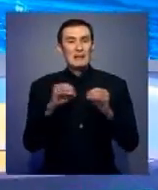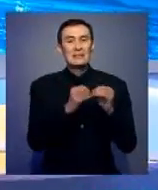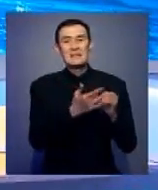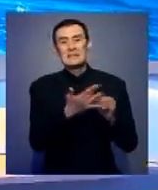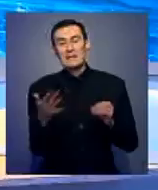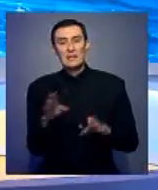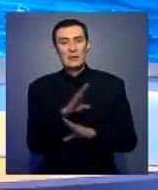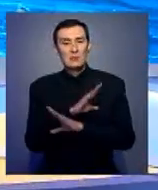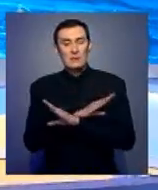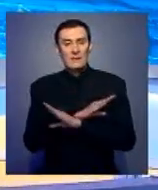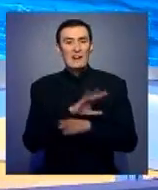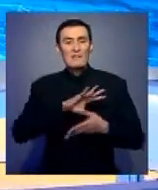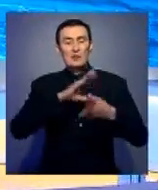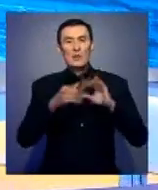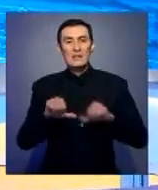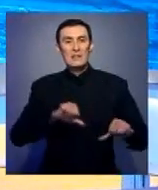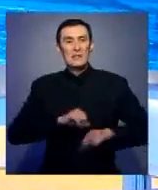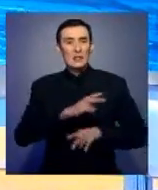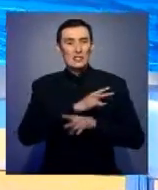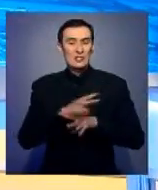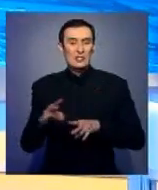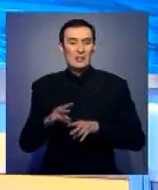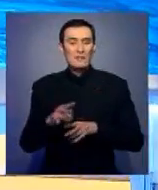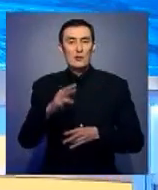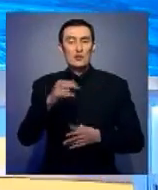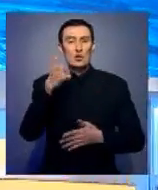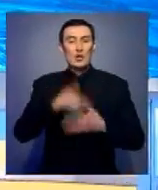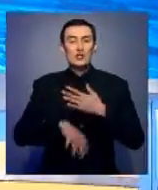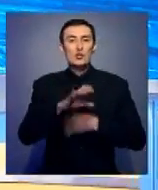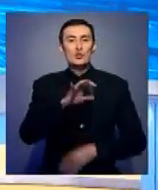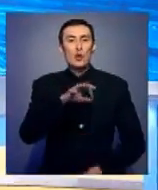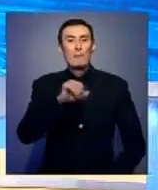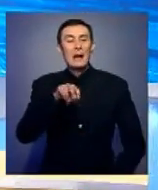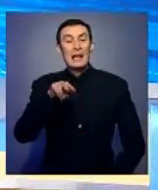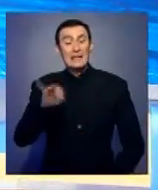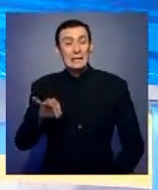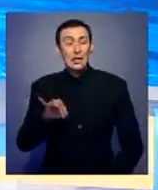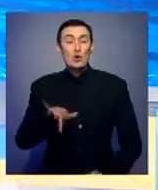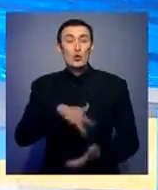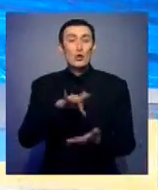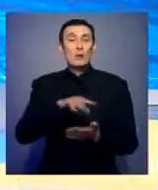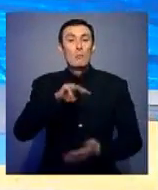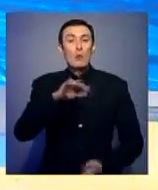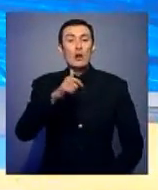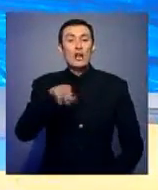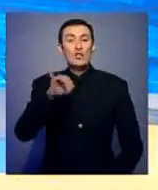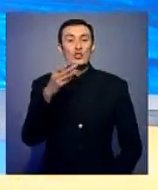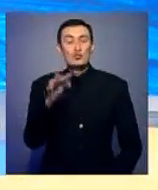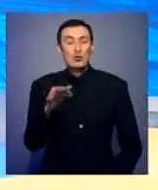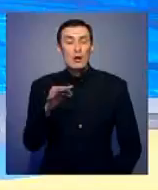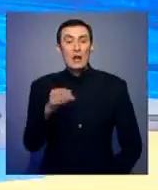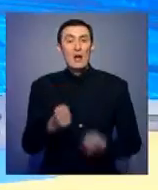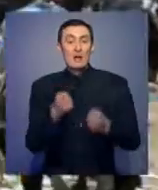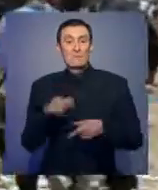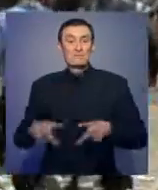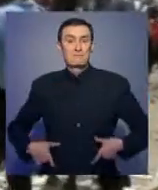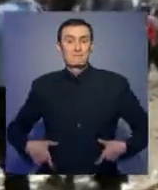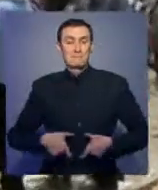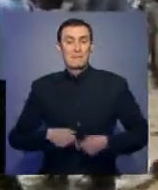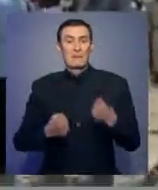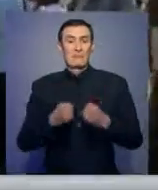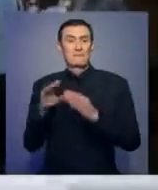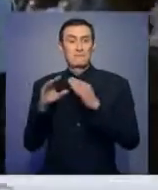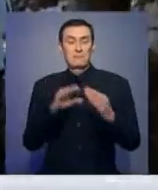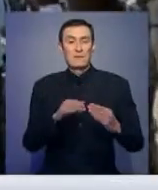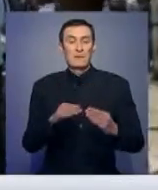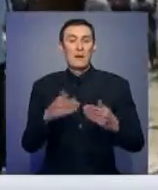получили ранения в результате террористической вылазки в столице Сомали, городе Могадишо. Боевик-смертник на автомобиле со взрывчаткой подрывался у